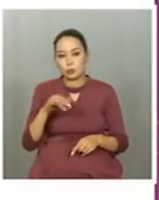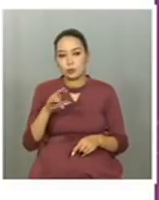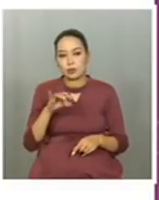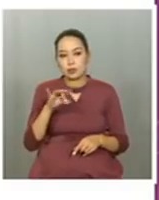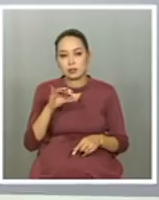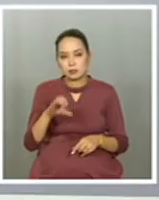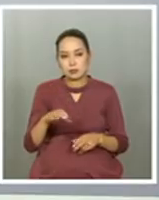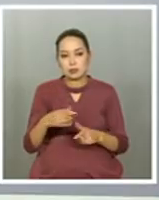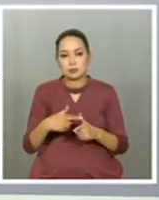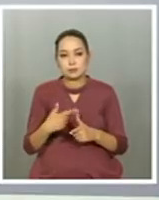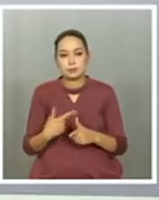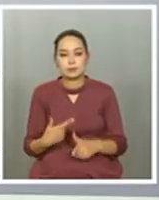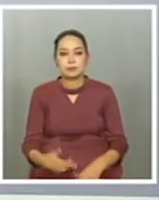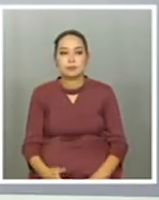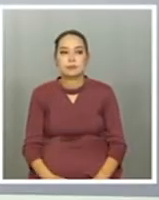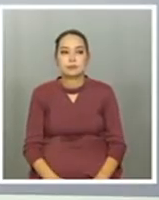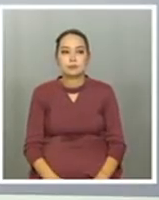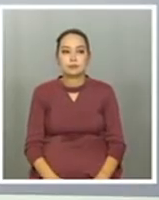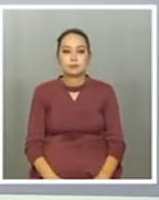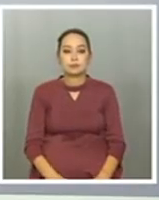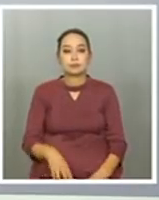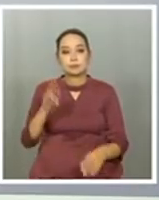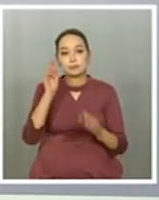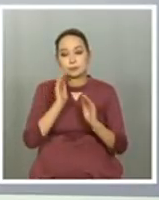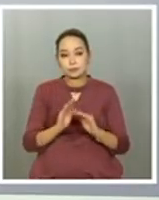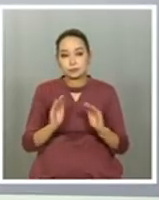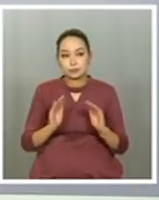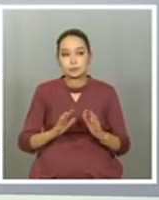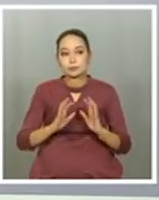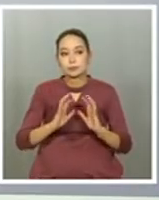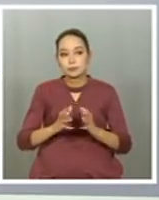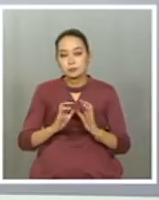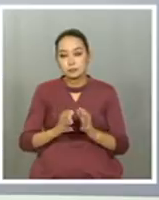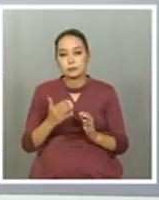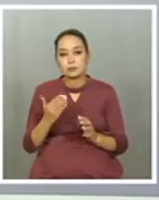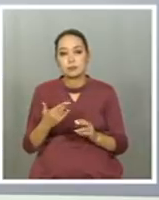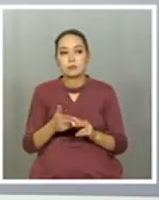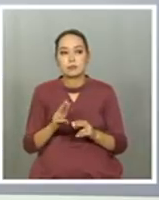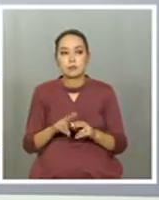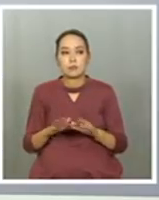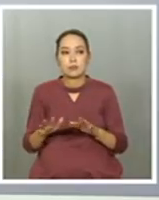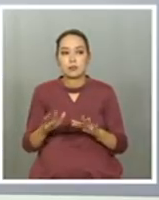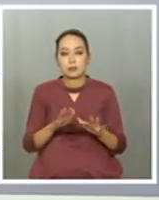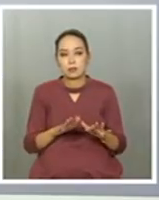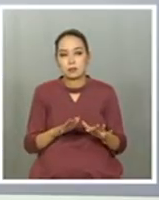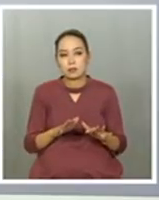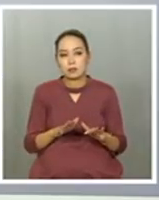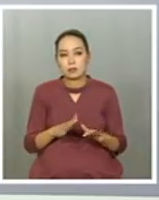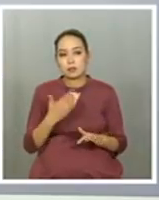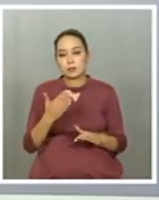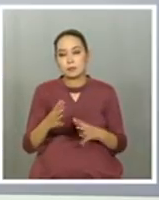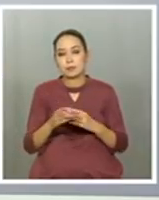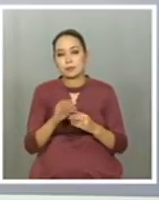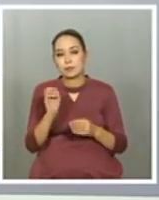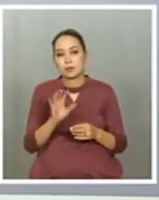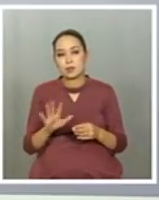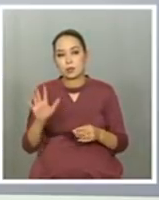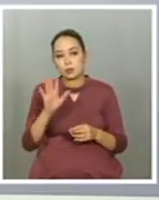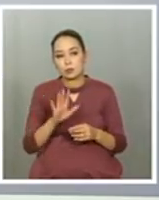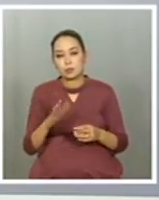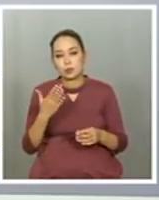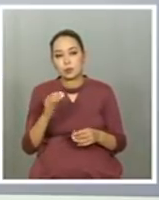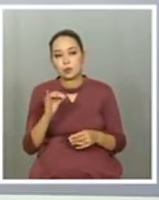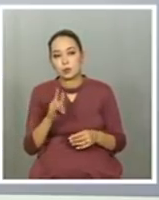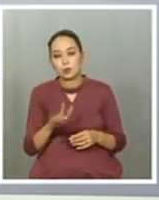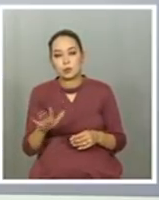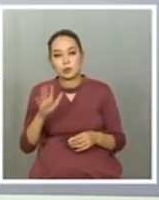процестер. Оқушылар, географиялық кеңістік деген сөзді біз жаңа сіздермен Еуропалық одақ, оңтүстік шығыс